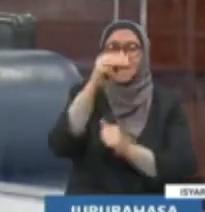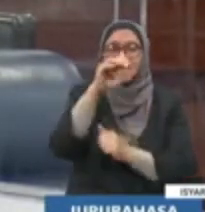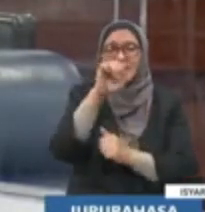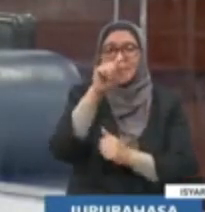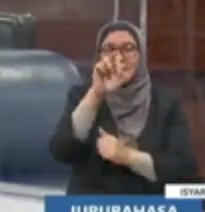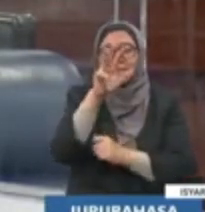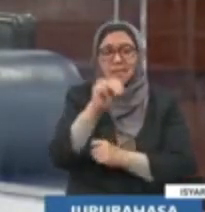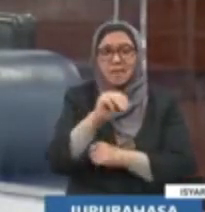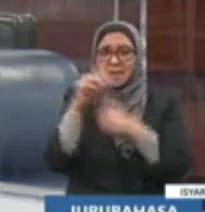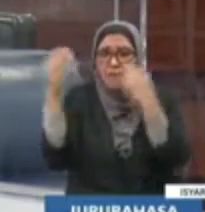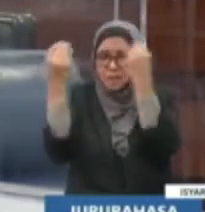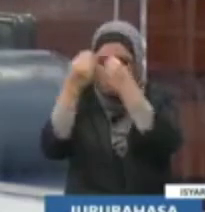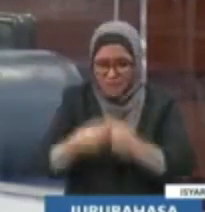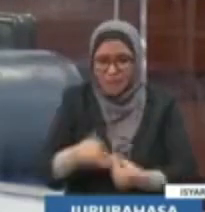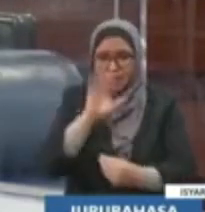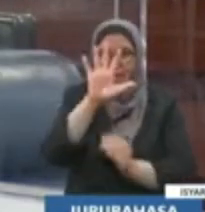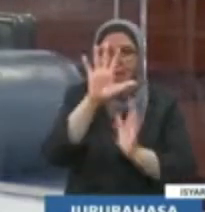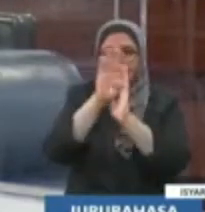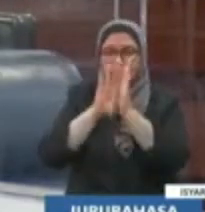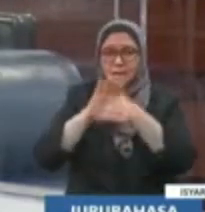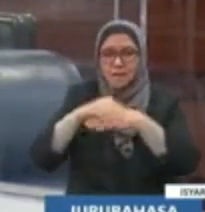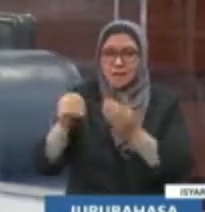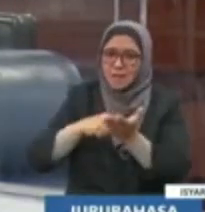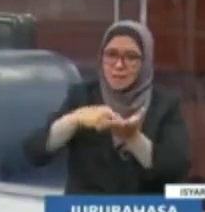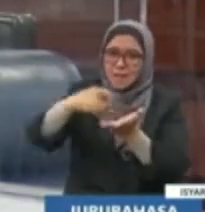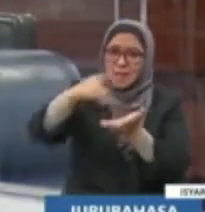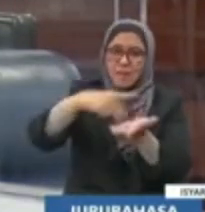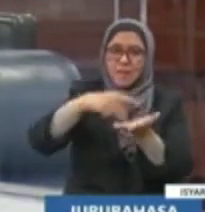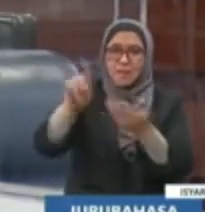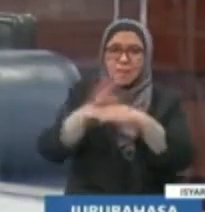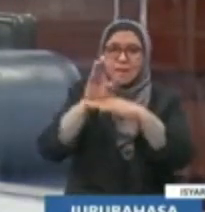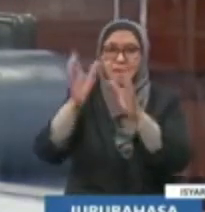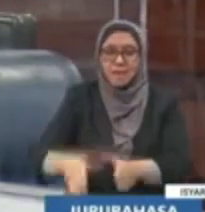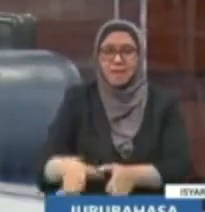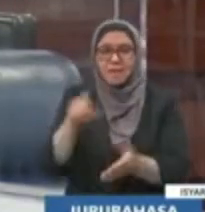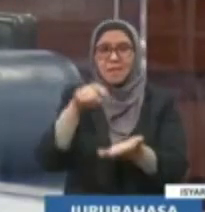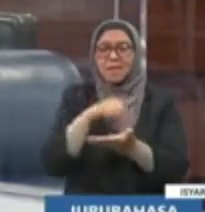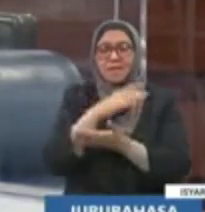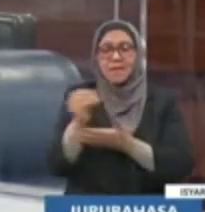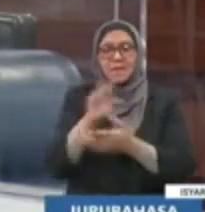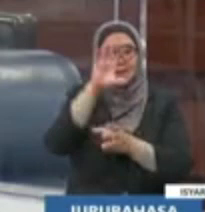kita beri kepada usahawan ini. Ini melibatkan, program ini akan melibatkan